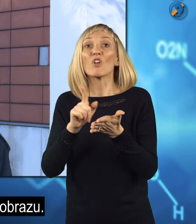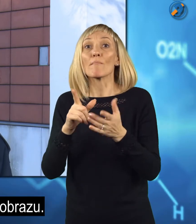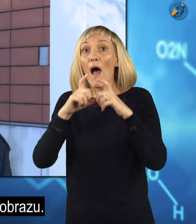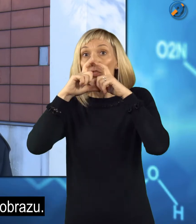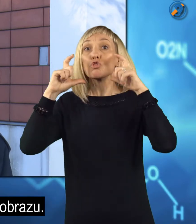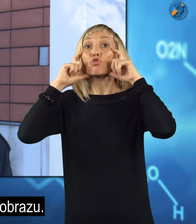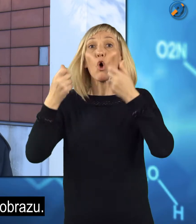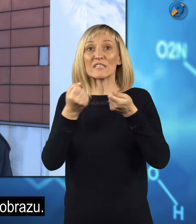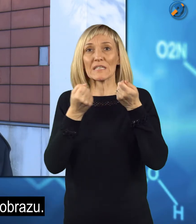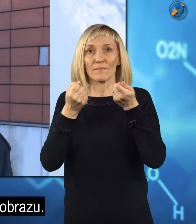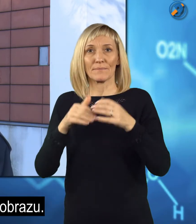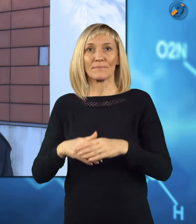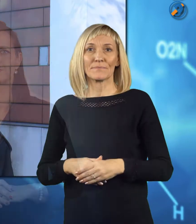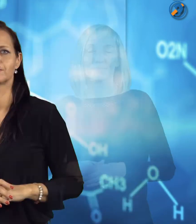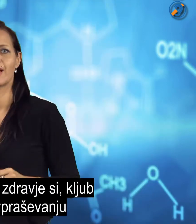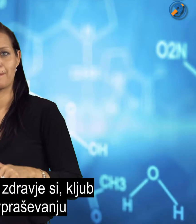obrazu.